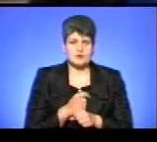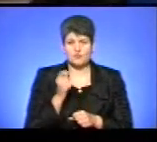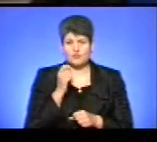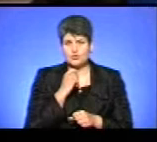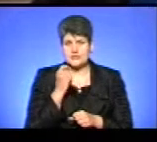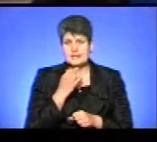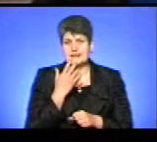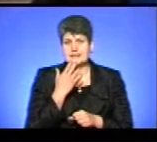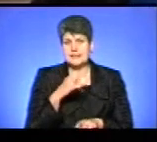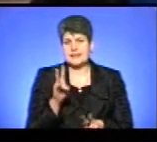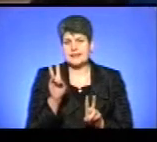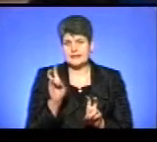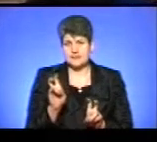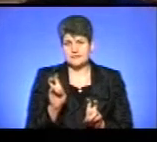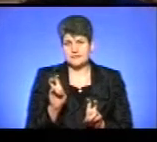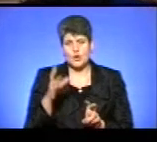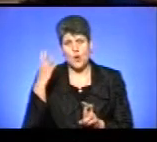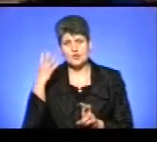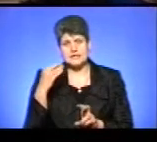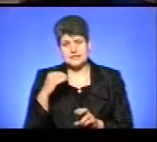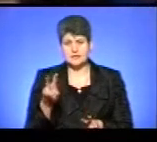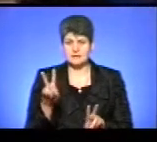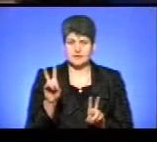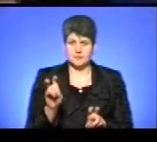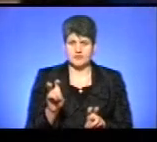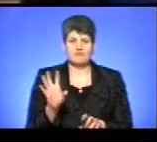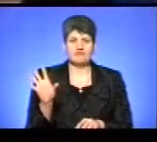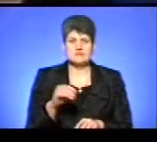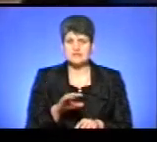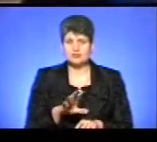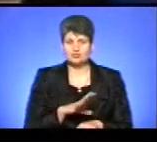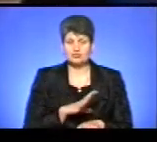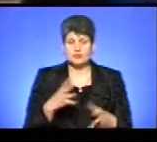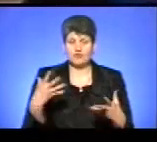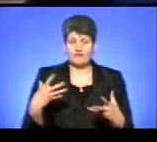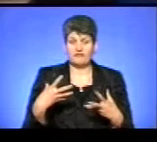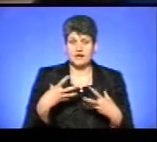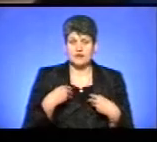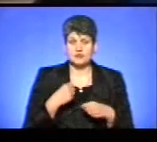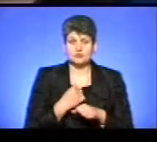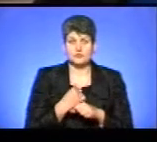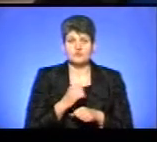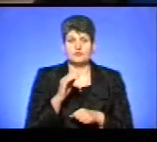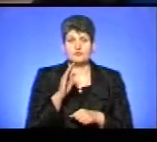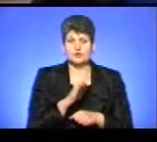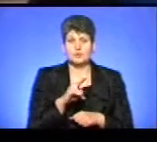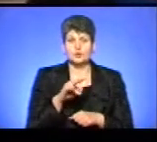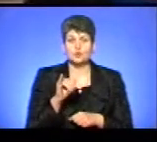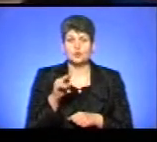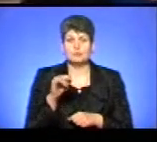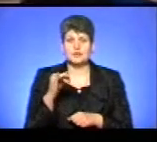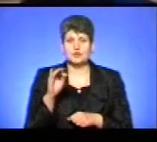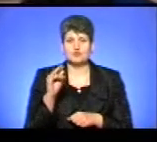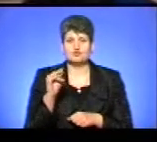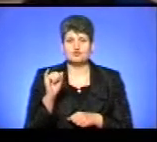українській національній тематиці, в козацькій тематиці. Всі були під враженням робіт Володимира Лупійчука. Через то